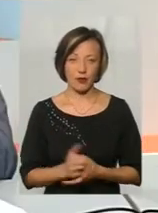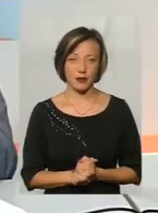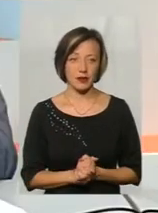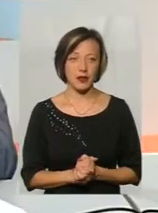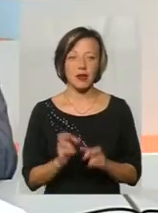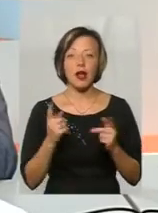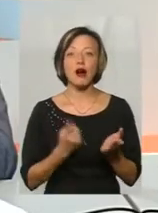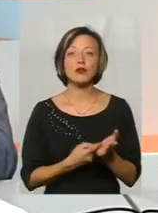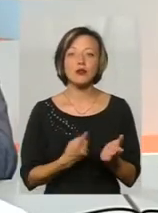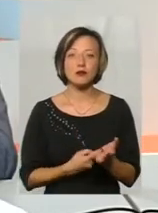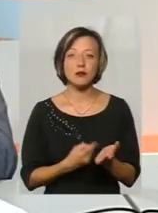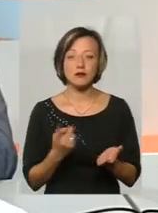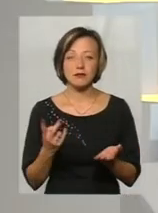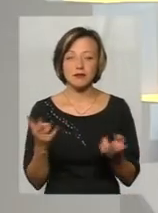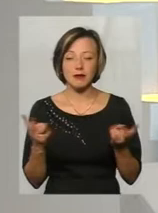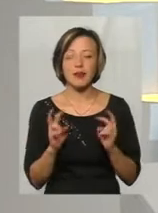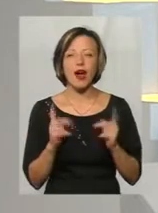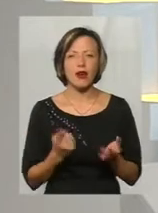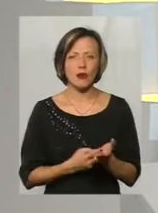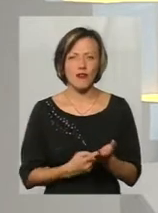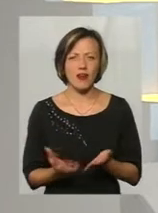Яку доказову базу треба мати,